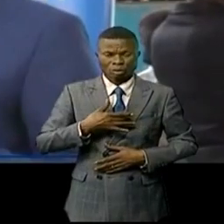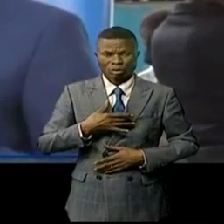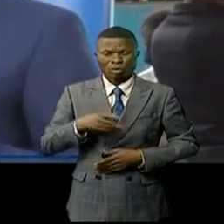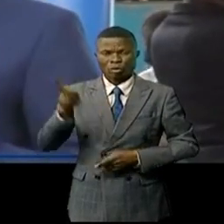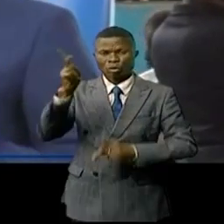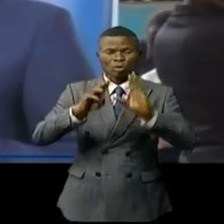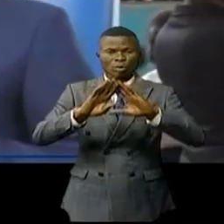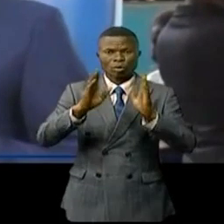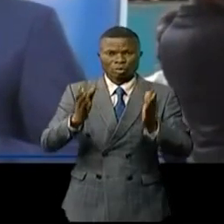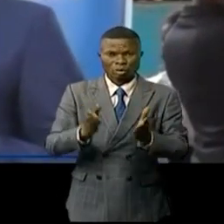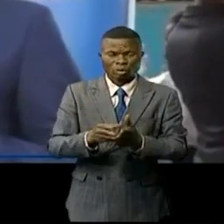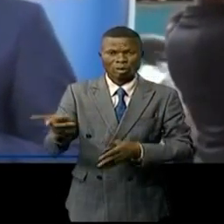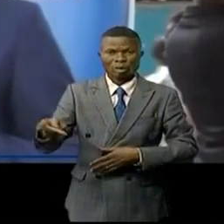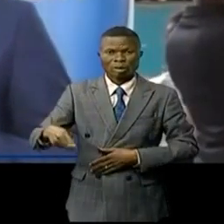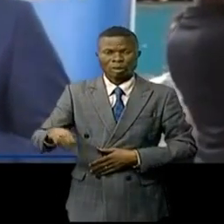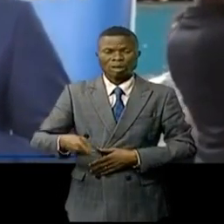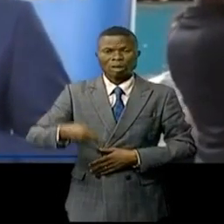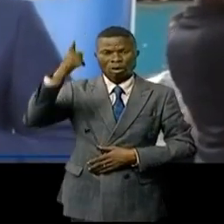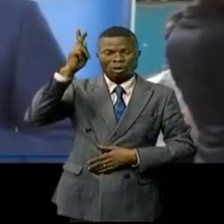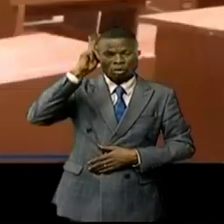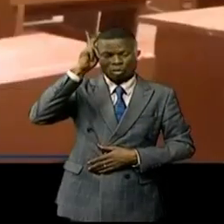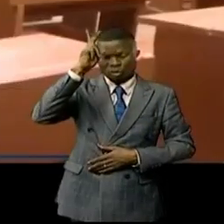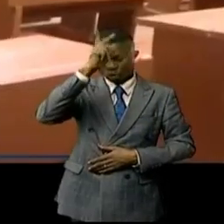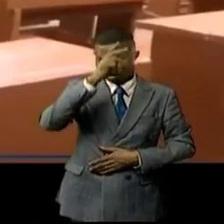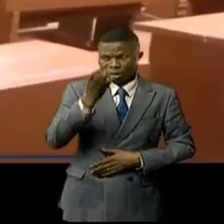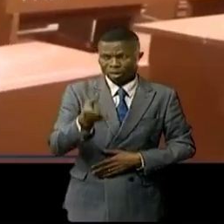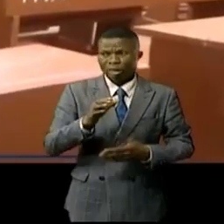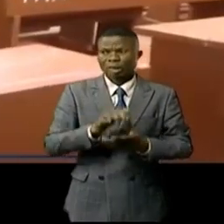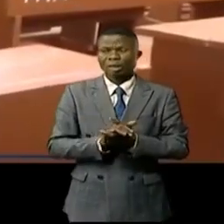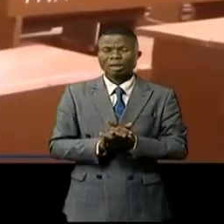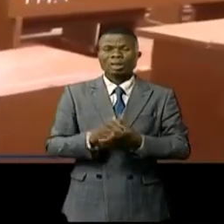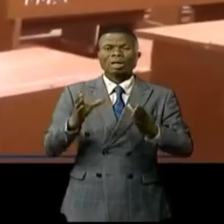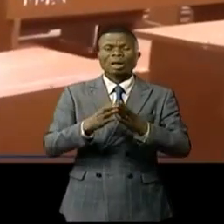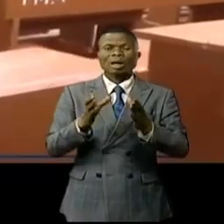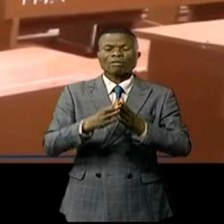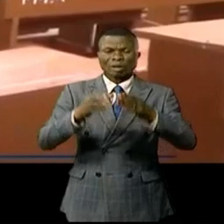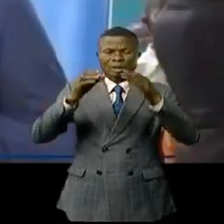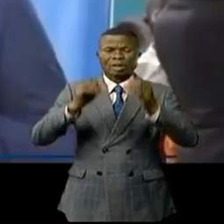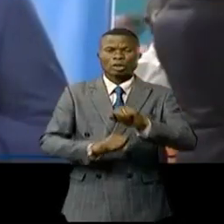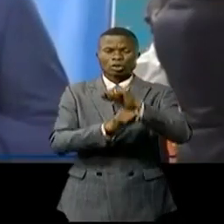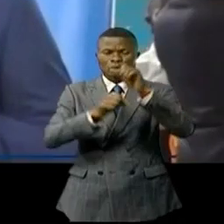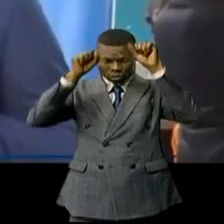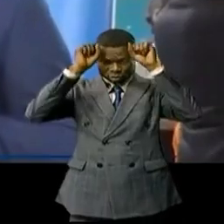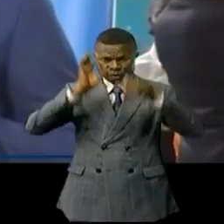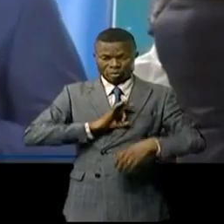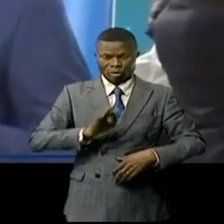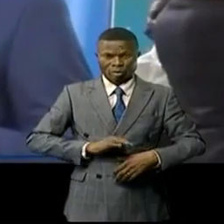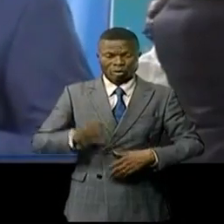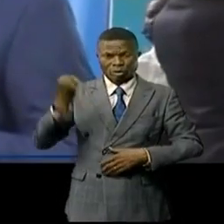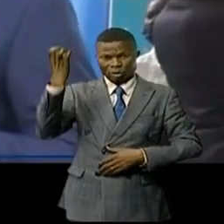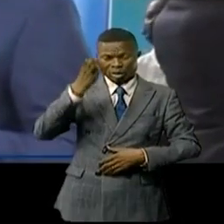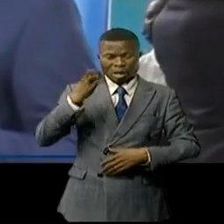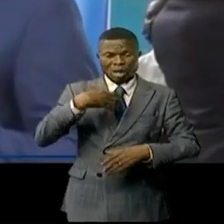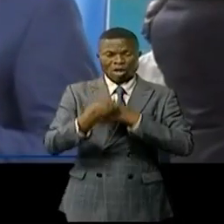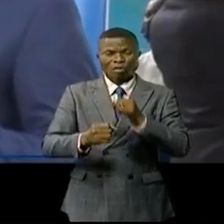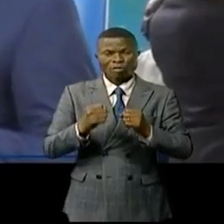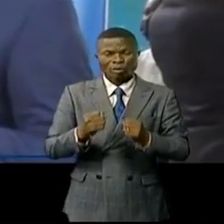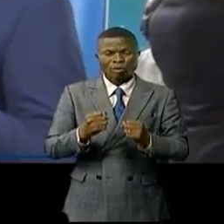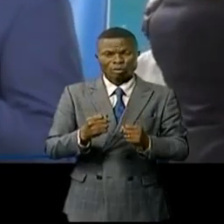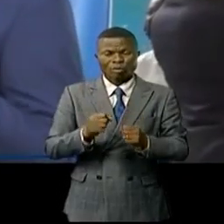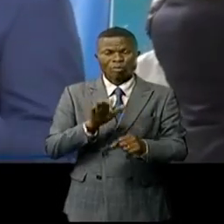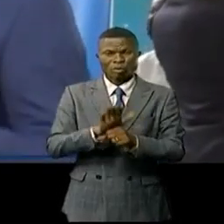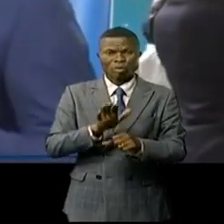population de la province du Haut-Katanga envers le chef de l'État qui ne ménage aucun effort